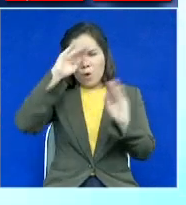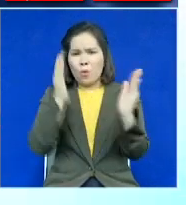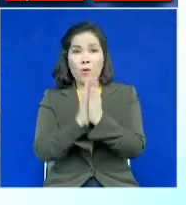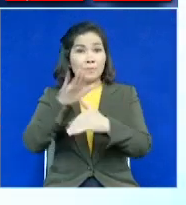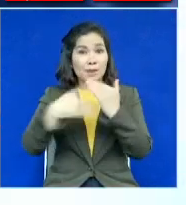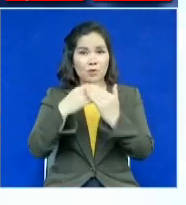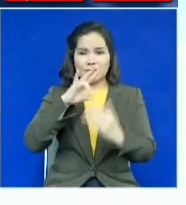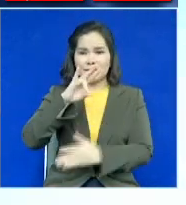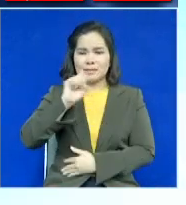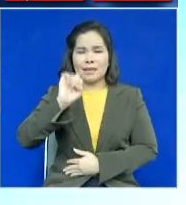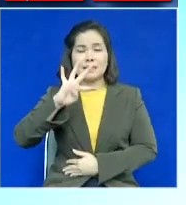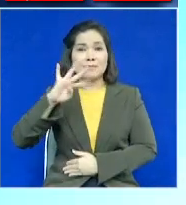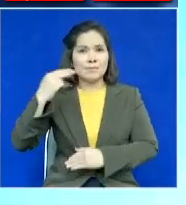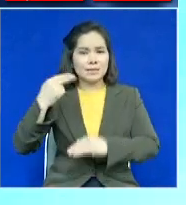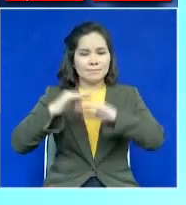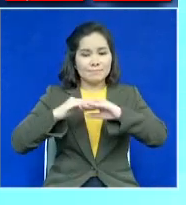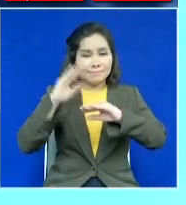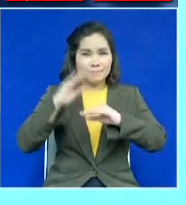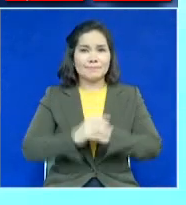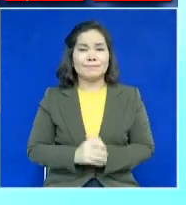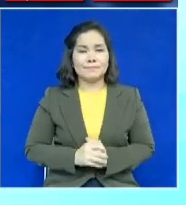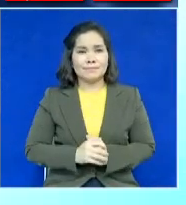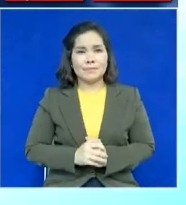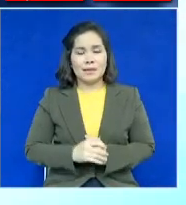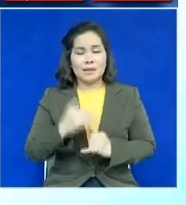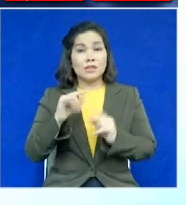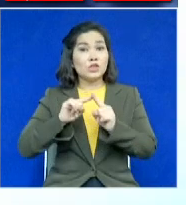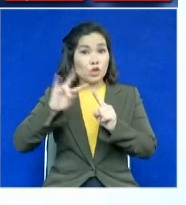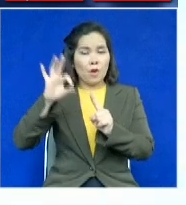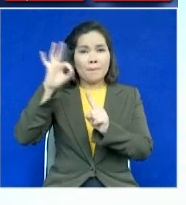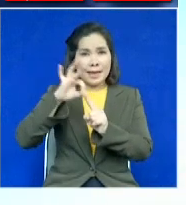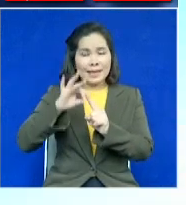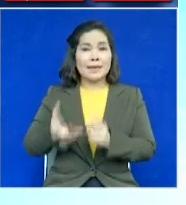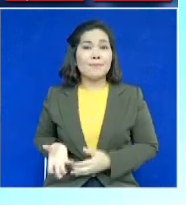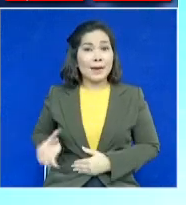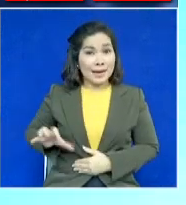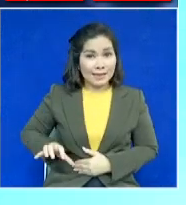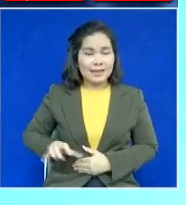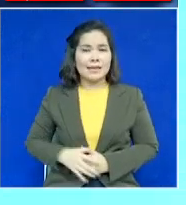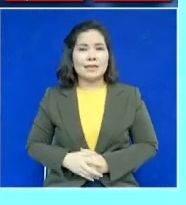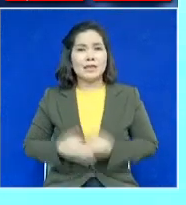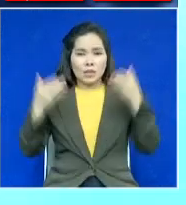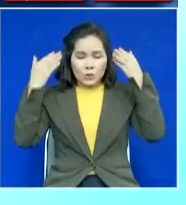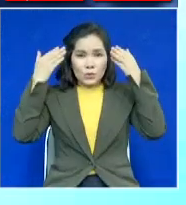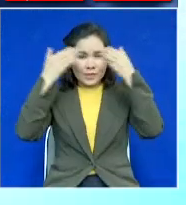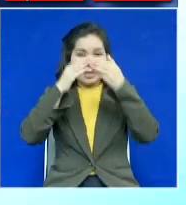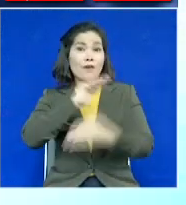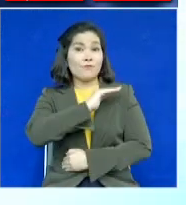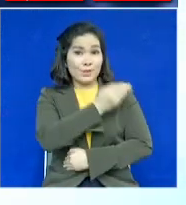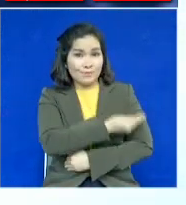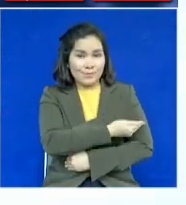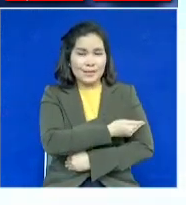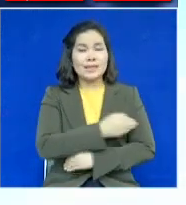า 740,000 รายแล้วค่ะตามมาด้วยปากีสถานบังคลาเทศอินโดนีเซียฟิลิปปิน